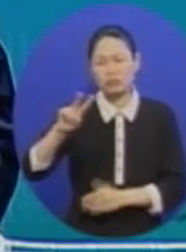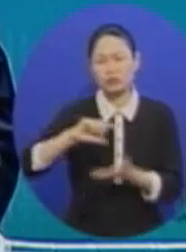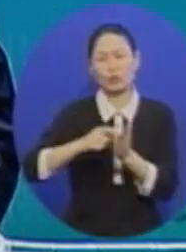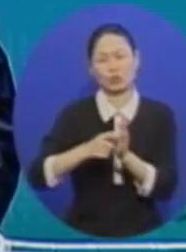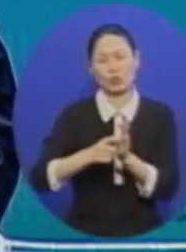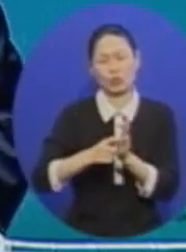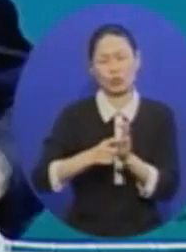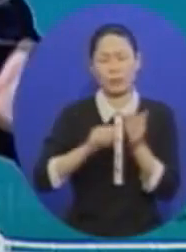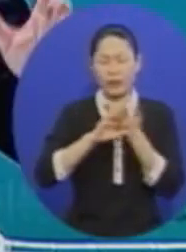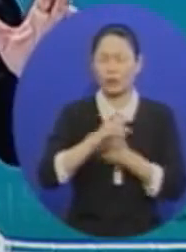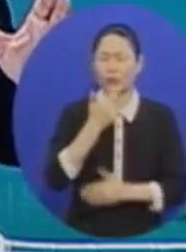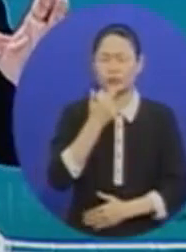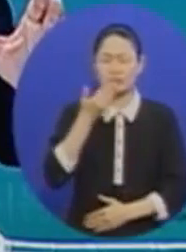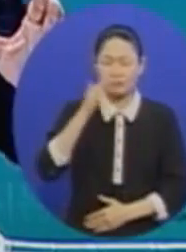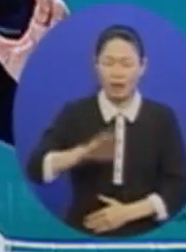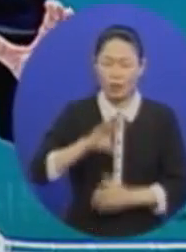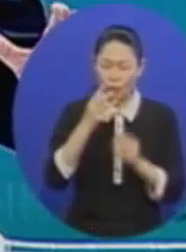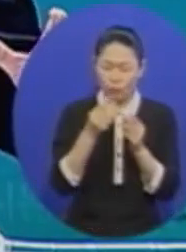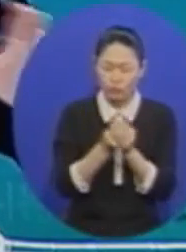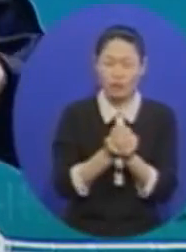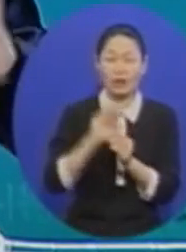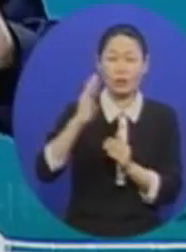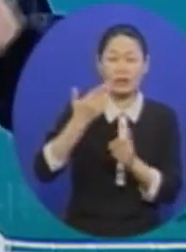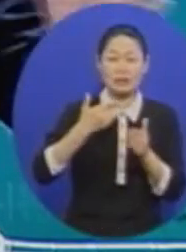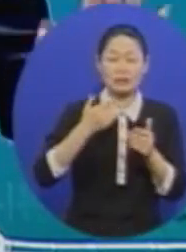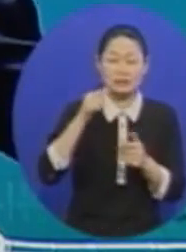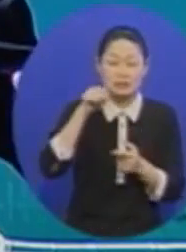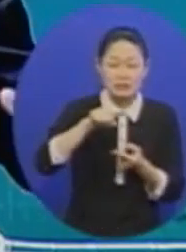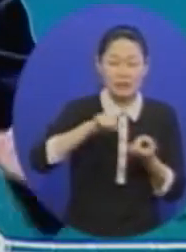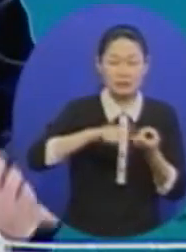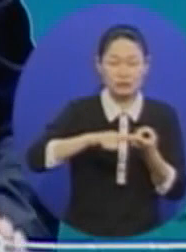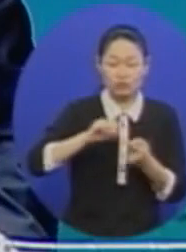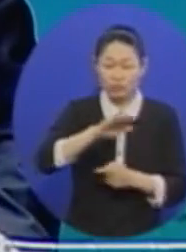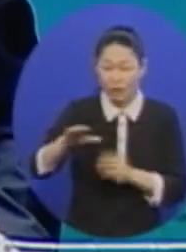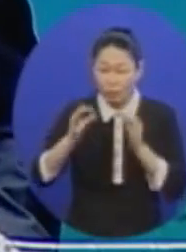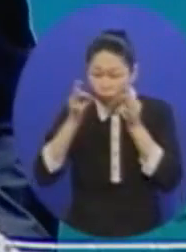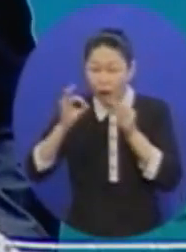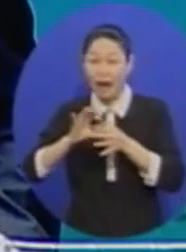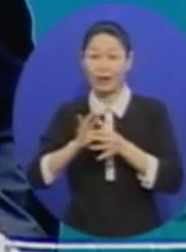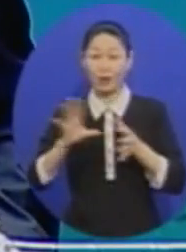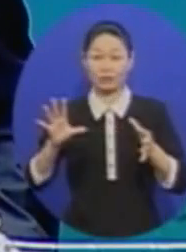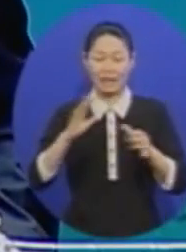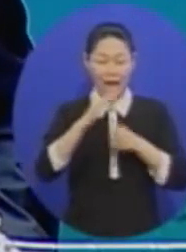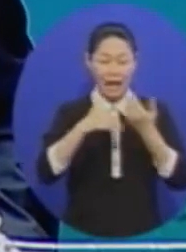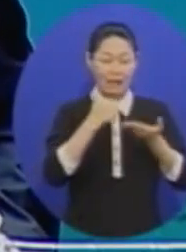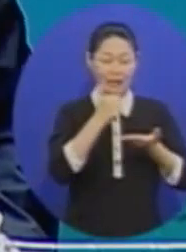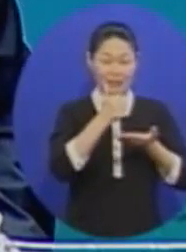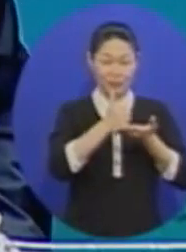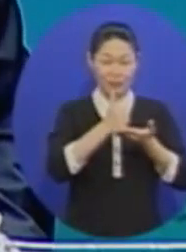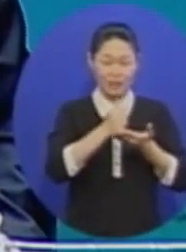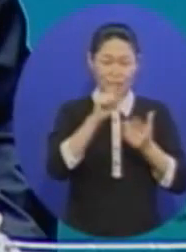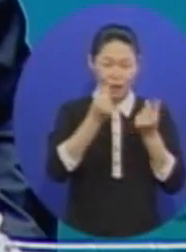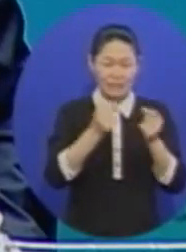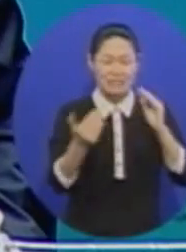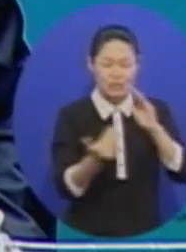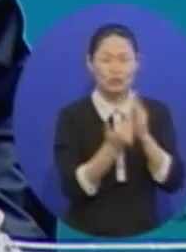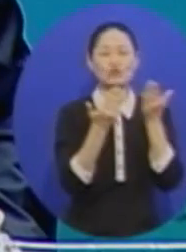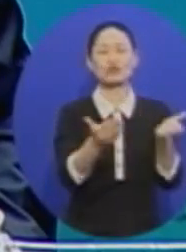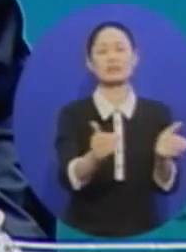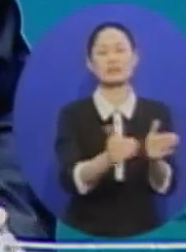그렇지만 온전하게 되는 것은 우리 노력과 상관이 없이 하나님이 그렇게 이루어